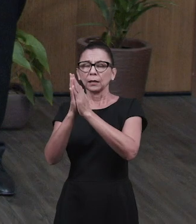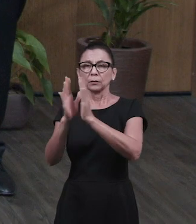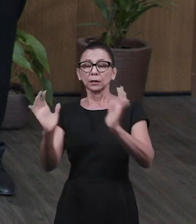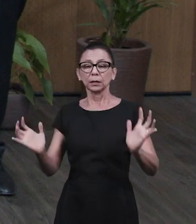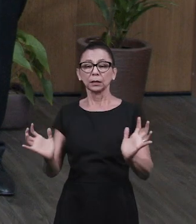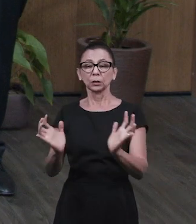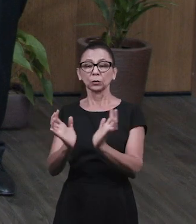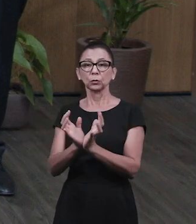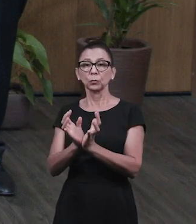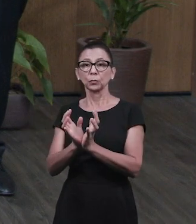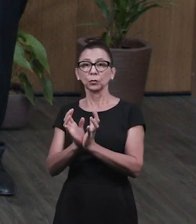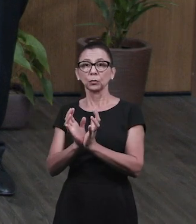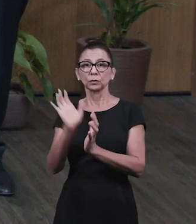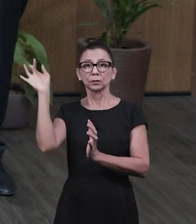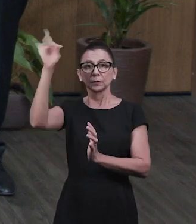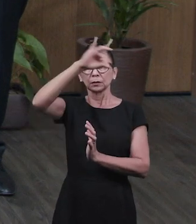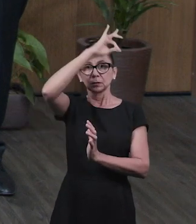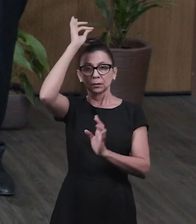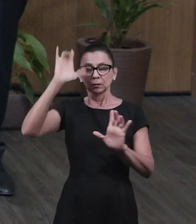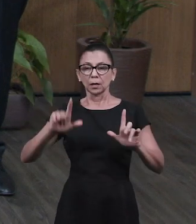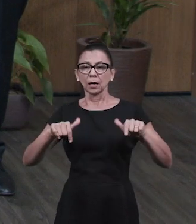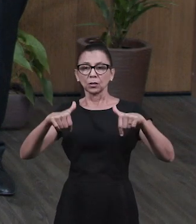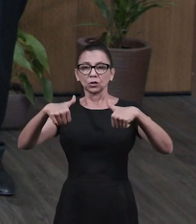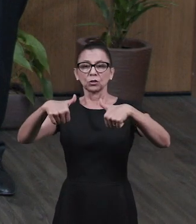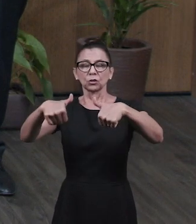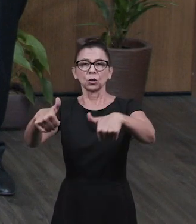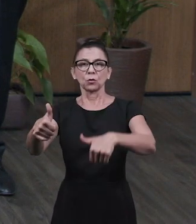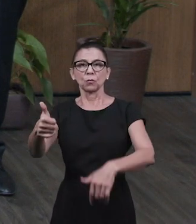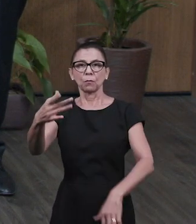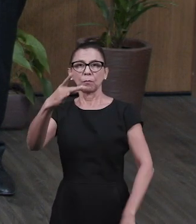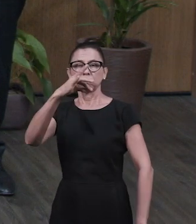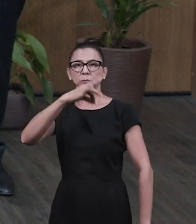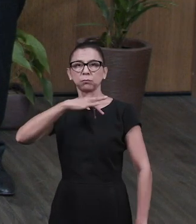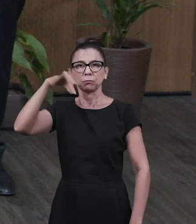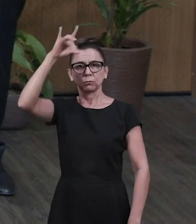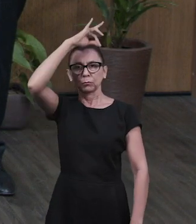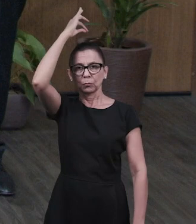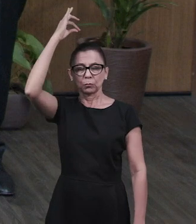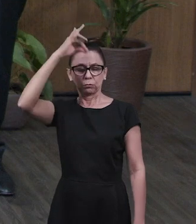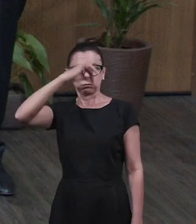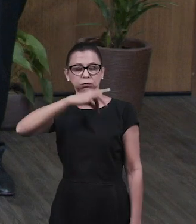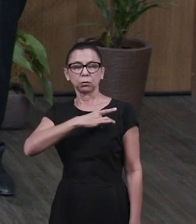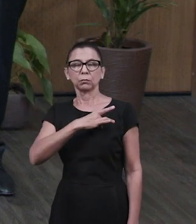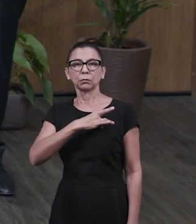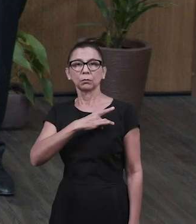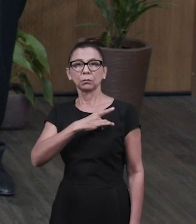et il a commencé déjà à voir l'expérience des dons spirituels.